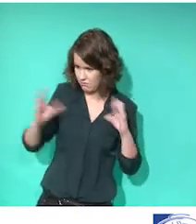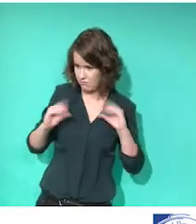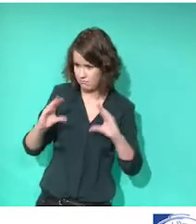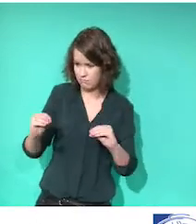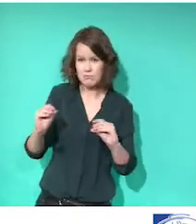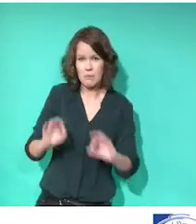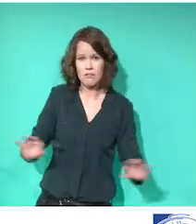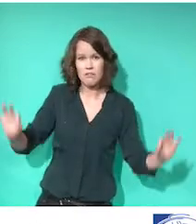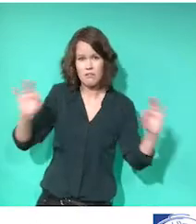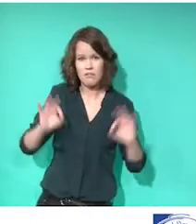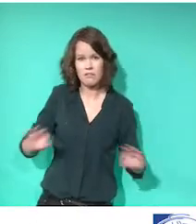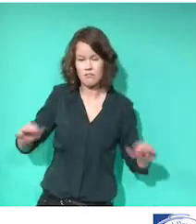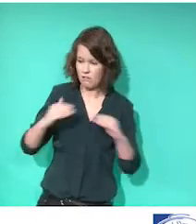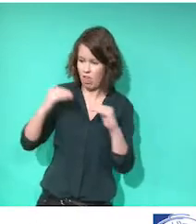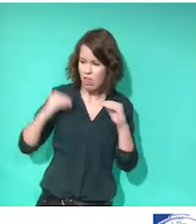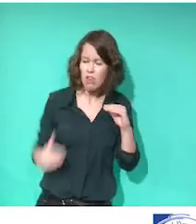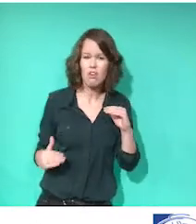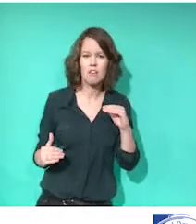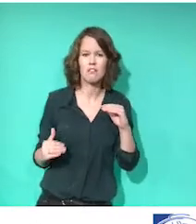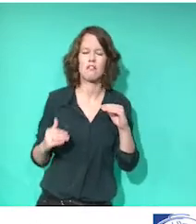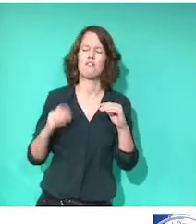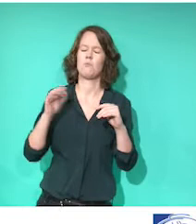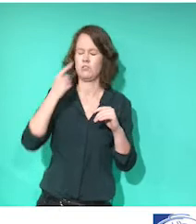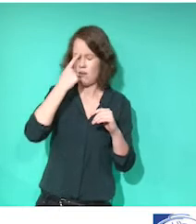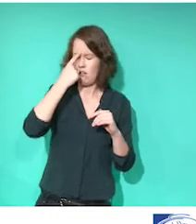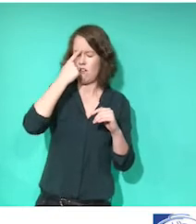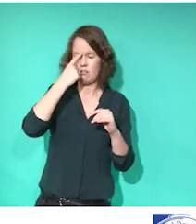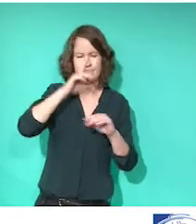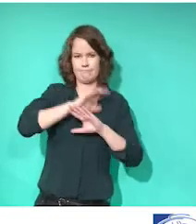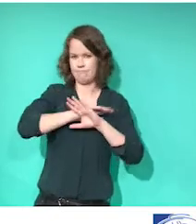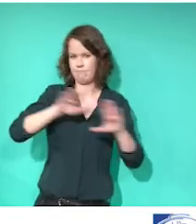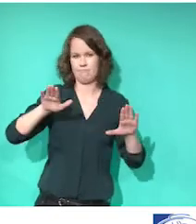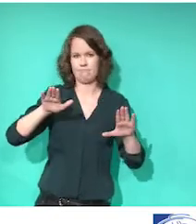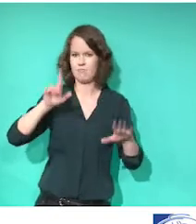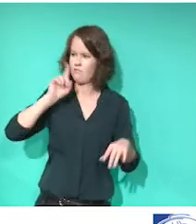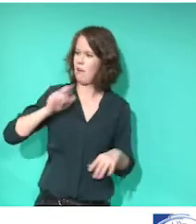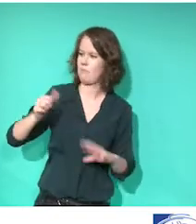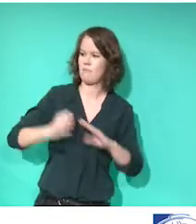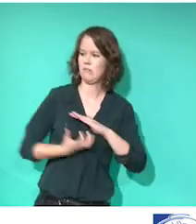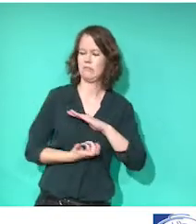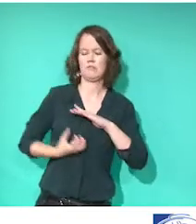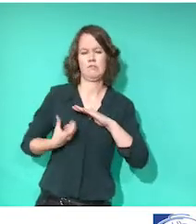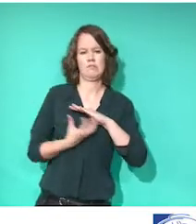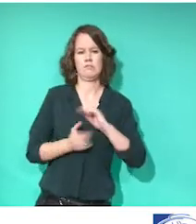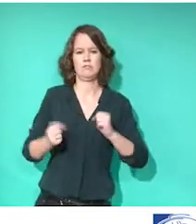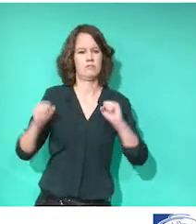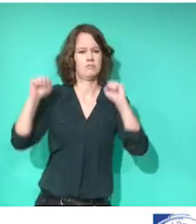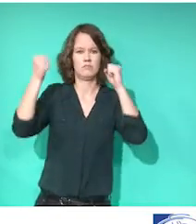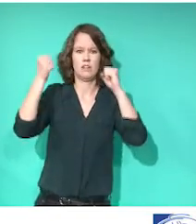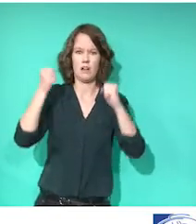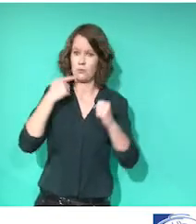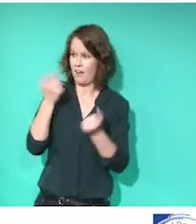réalité. Et c'est à ce moment que nous avons décidé, en fait, puisque les femmes étaient exaspérées, de faire émerger